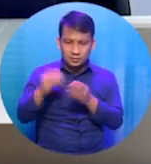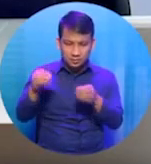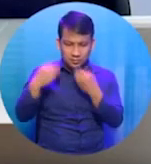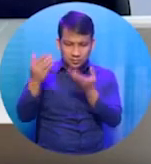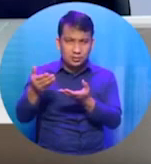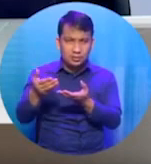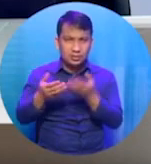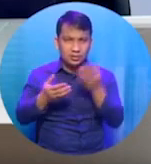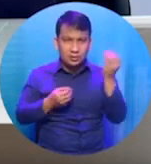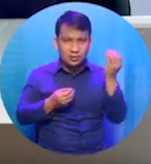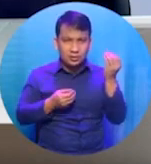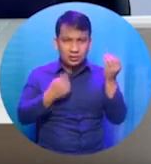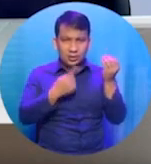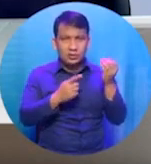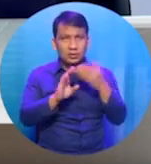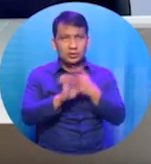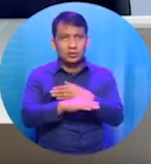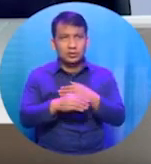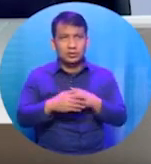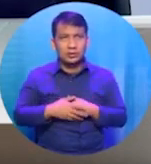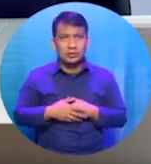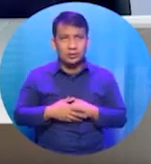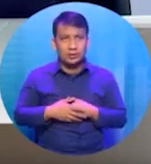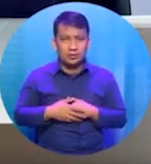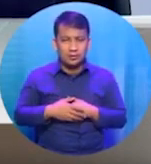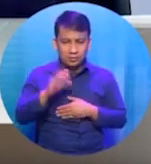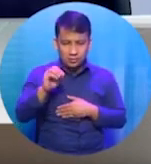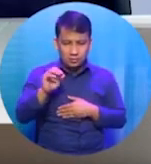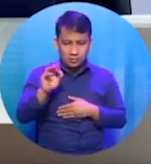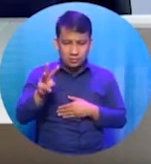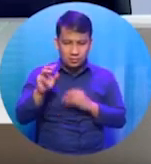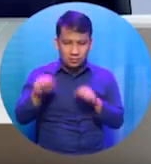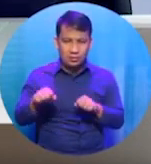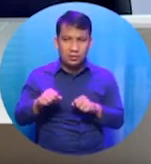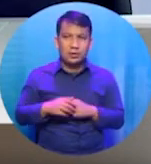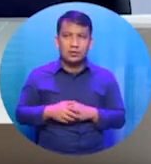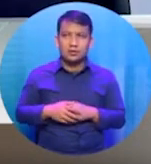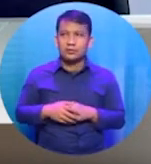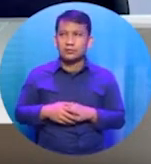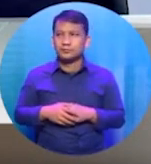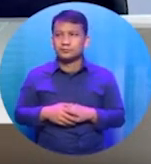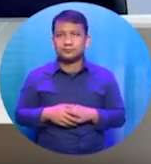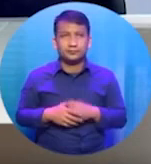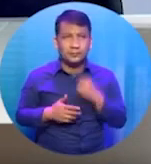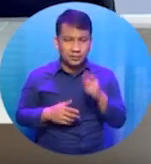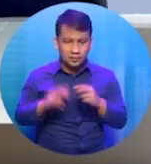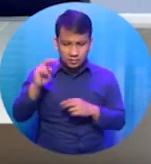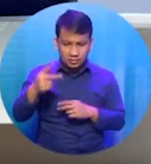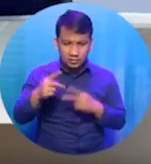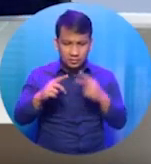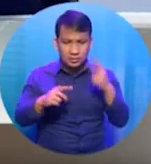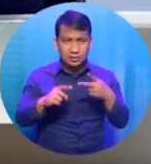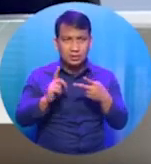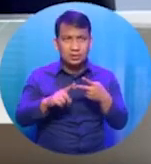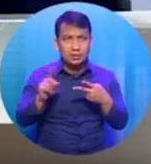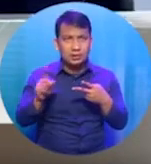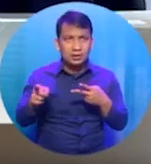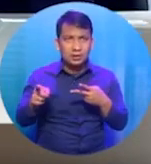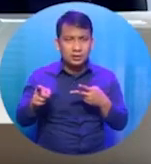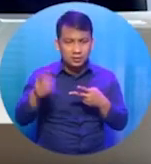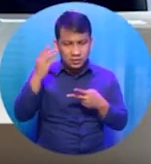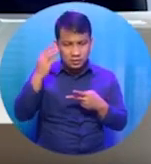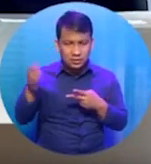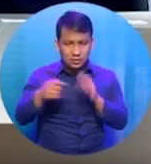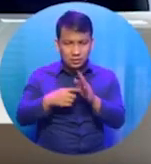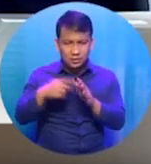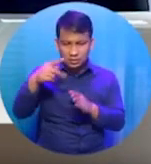Magbibigay po agad kami ng immediate feedback regarding po sa kaso ni OFW. Yes, ma'am. Tapos, second question po, ma'am, no? Yes. Sabi